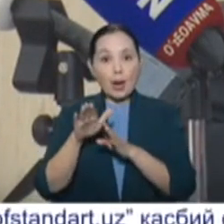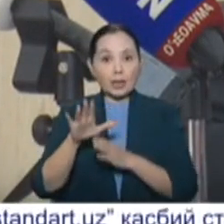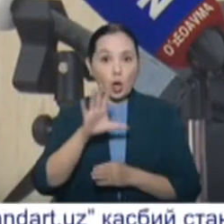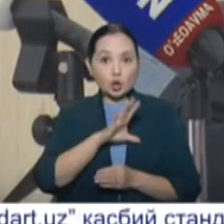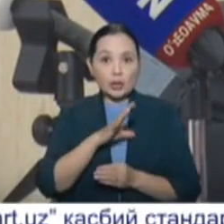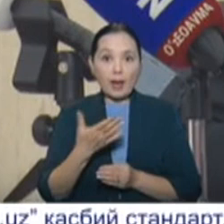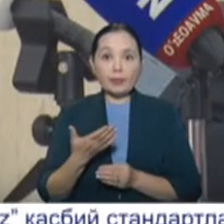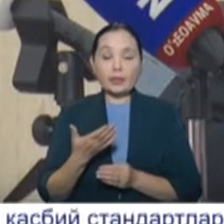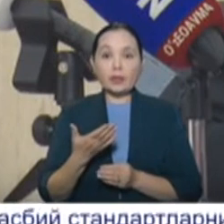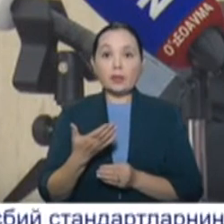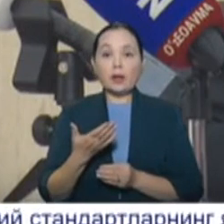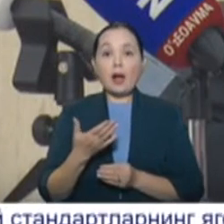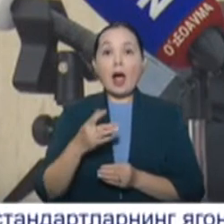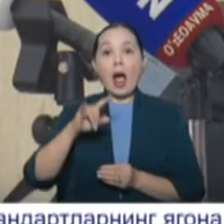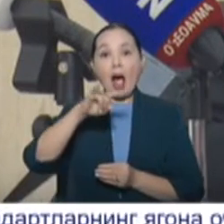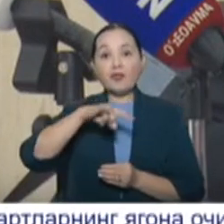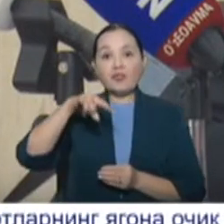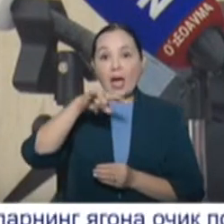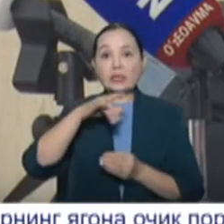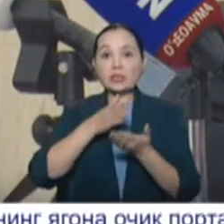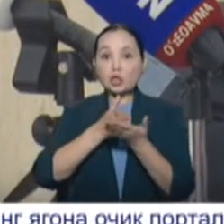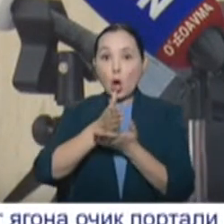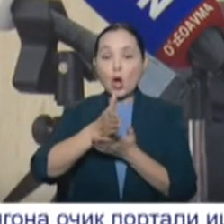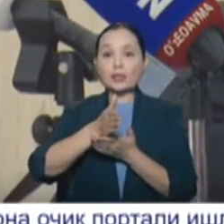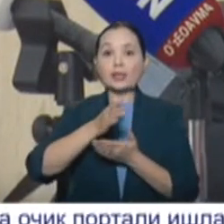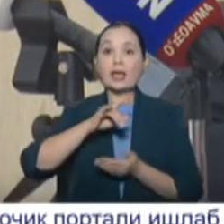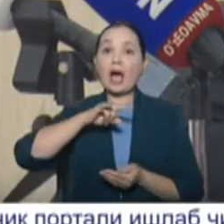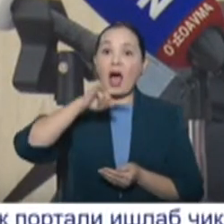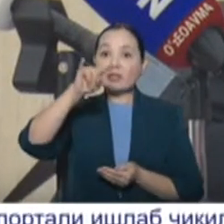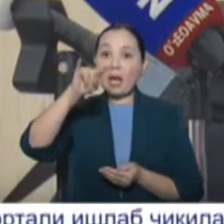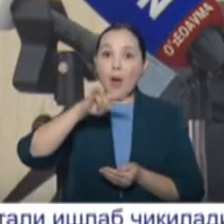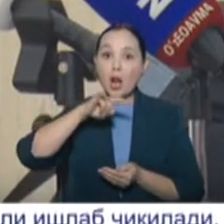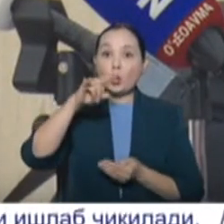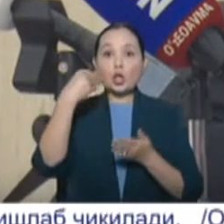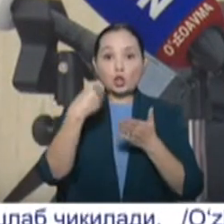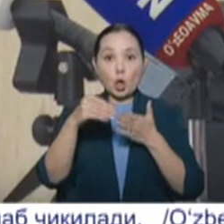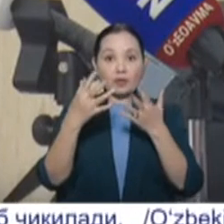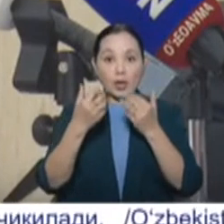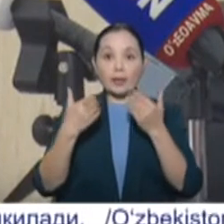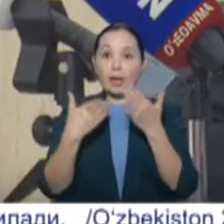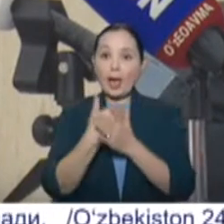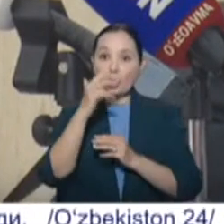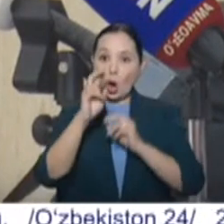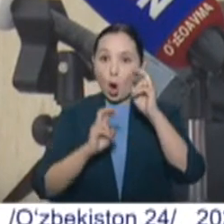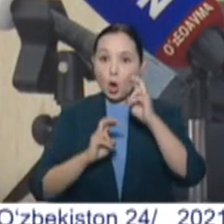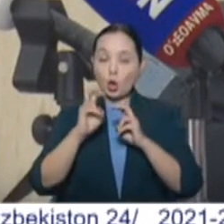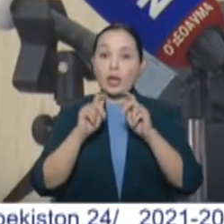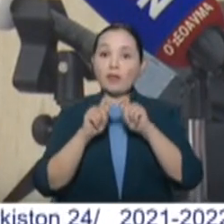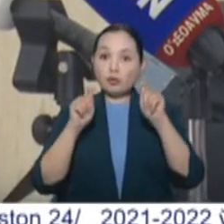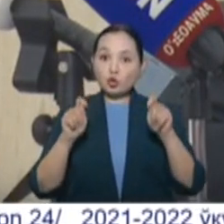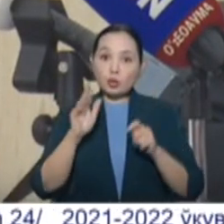Mana aviatsiya sohasida samolyotlar sotib olinyapti, yangi korxonalar vujudga kelyapti.